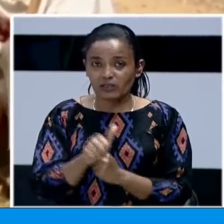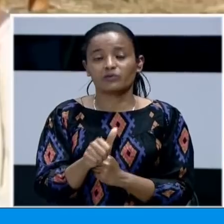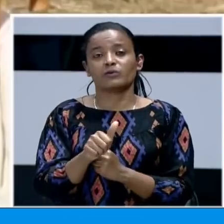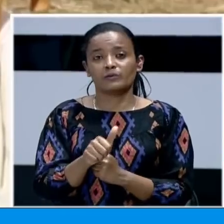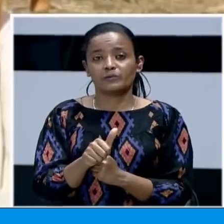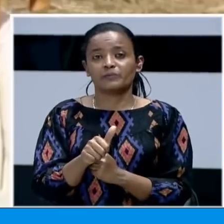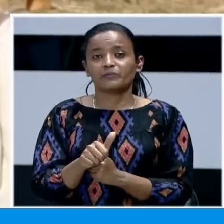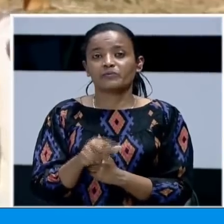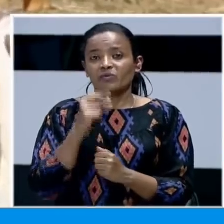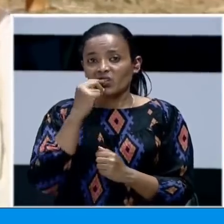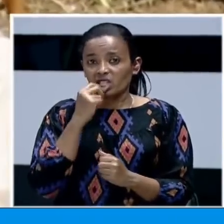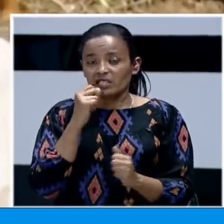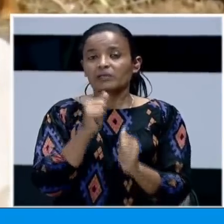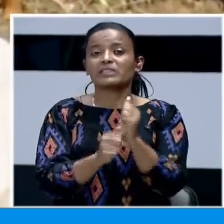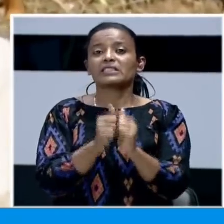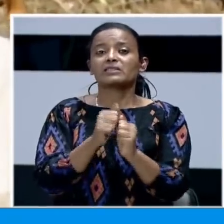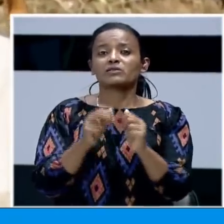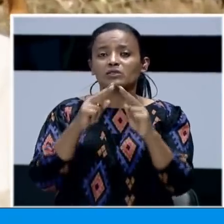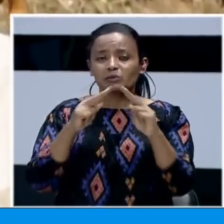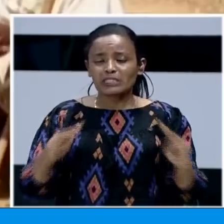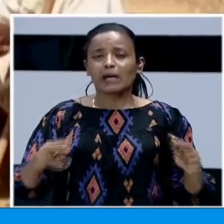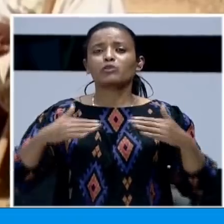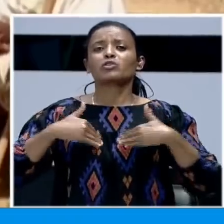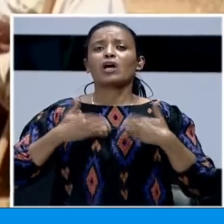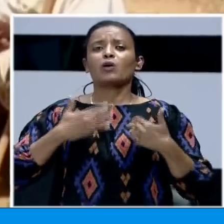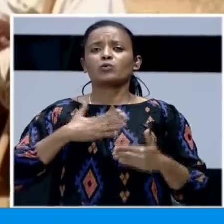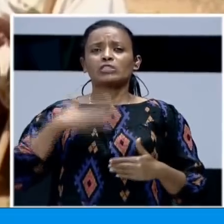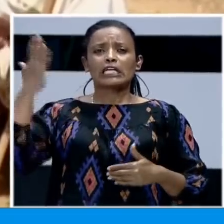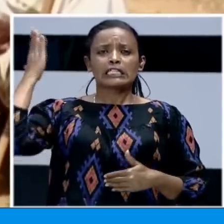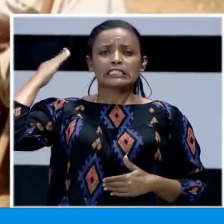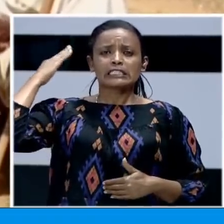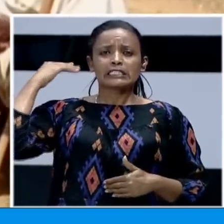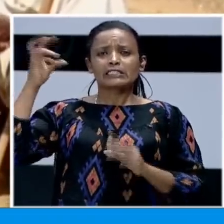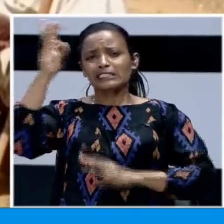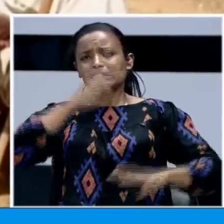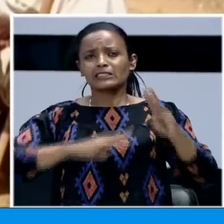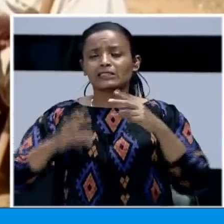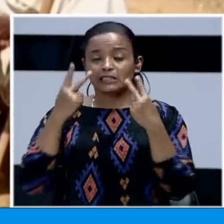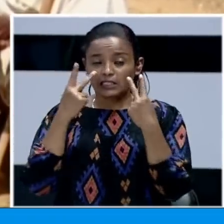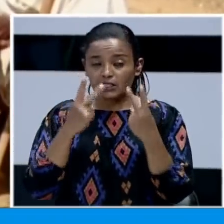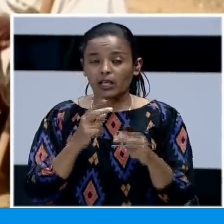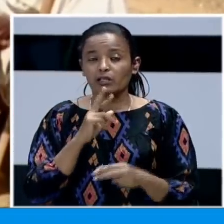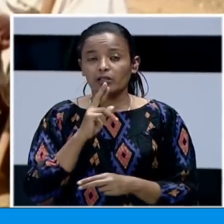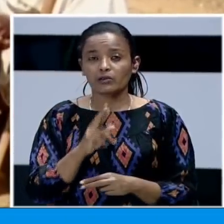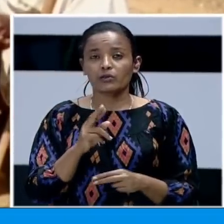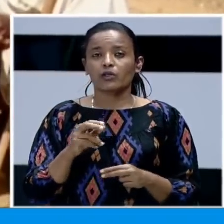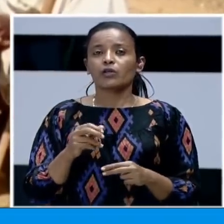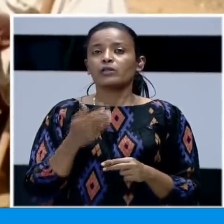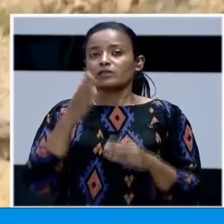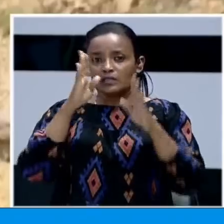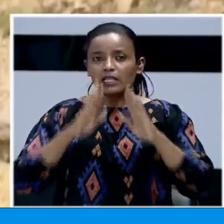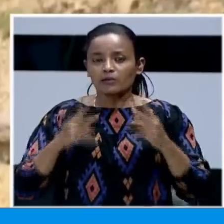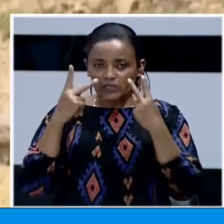ምስ ደርግ ምስደም ሰሰይ ብጣዕሚ ተሓጊስና ትና ቀዳማይ ዝነበረ ጸገሙ ርኢና የና ተራሃዋ ውርኢና